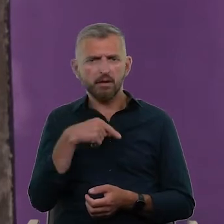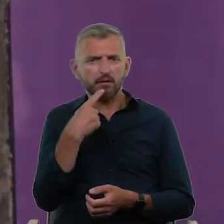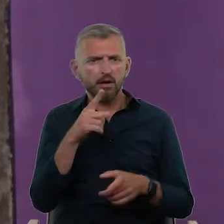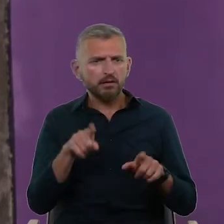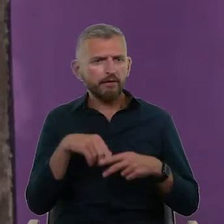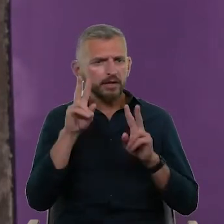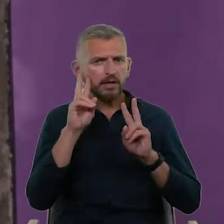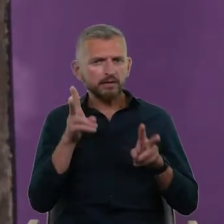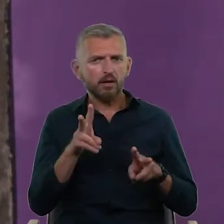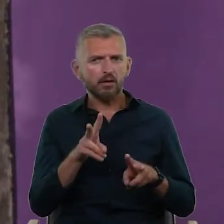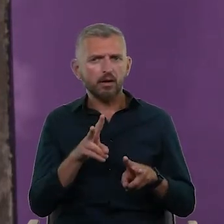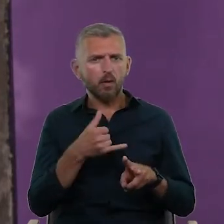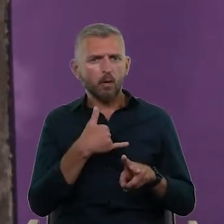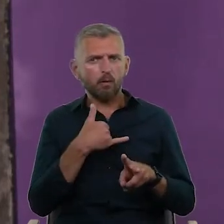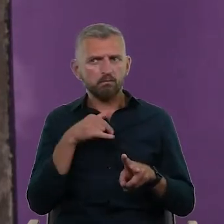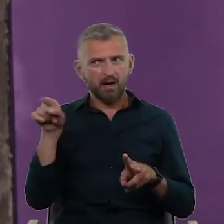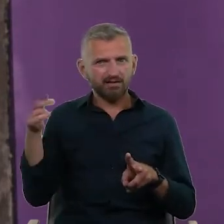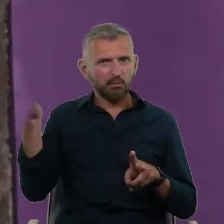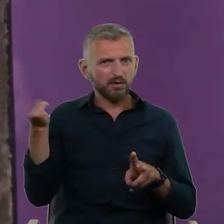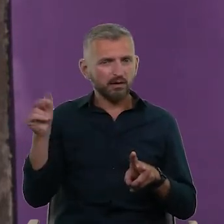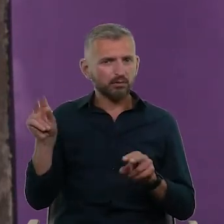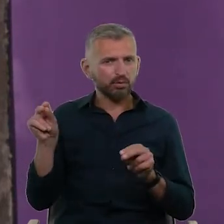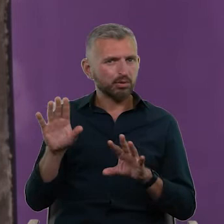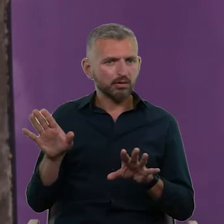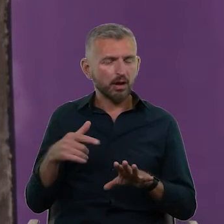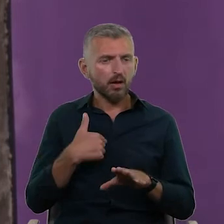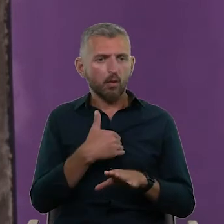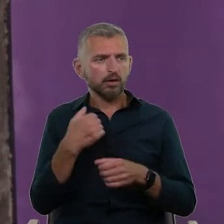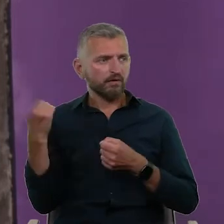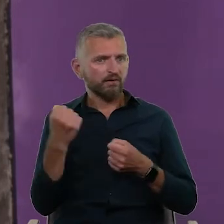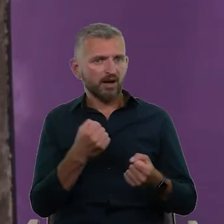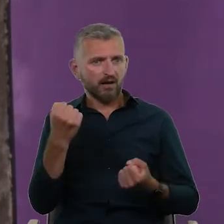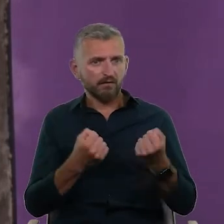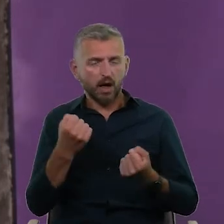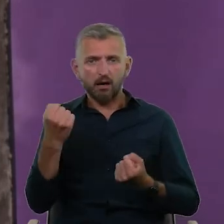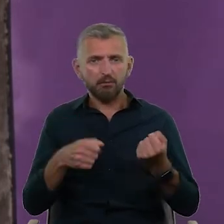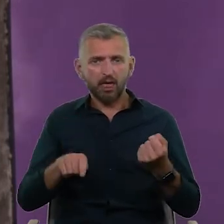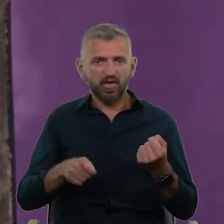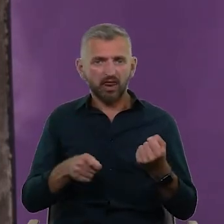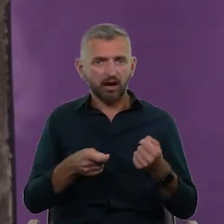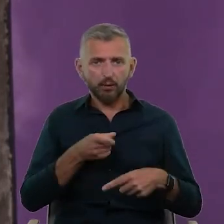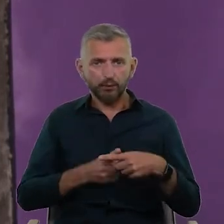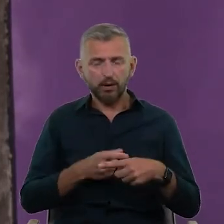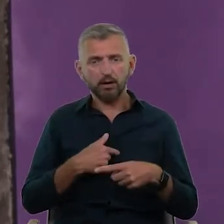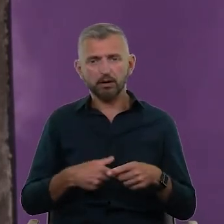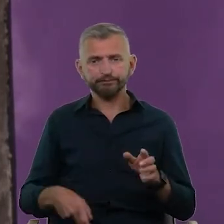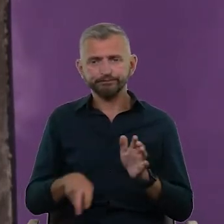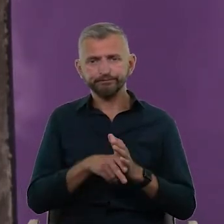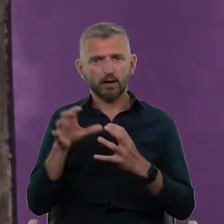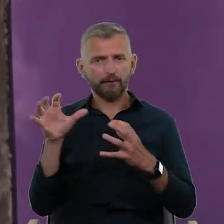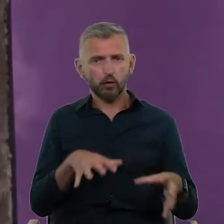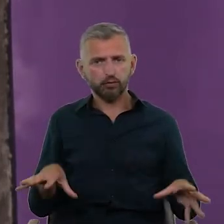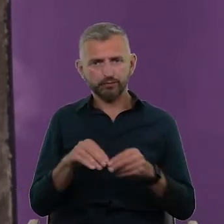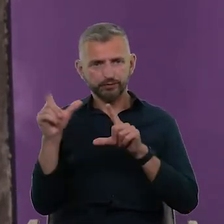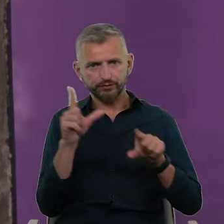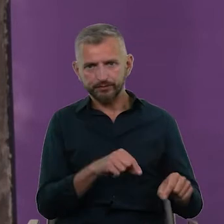знаю, чи в мене щось там вціліло. Каже, я хотів виїхати на автомобілі, машина не завелася, я поїхав автобусом зі всіма. І такі